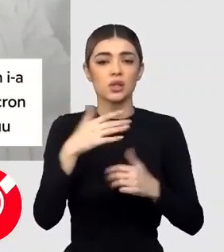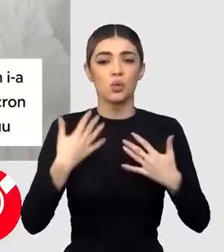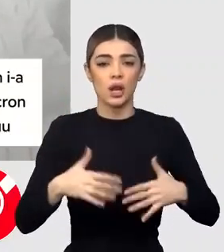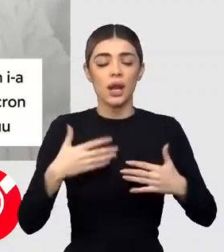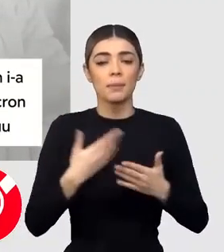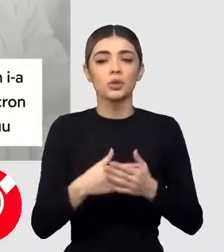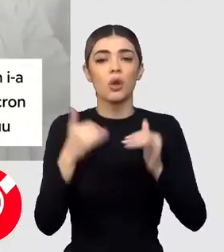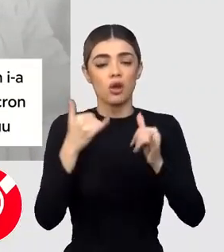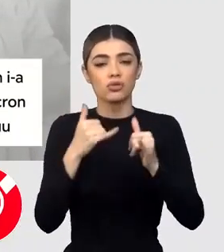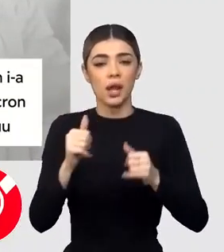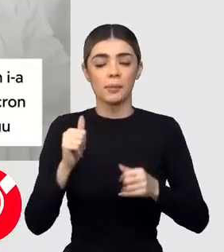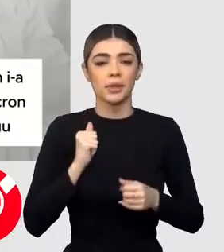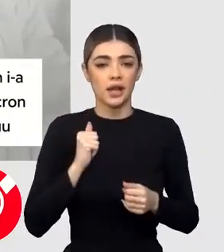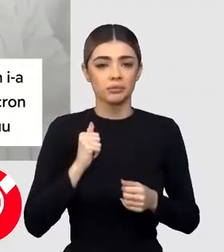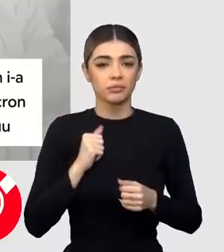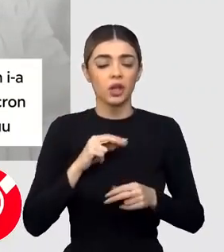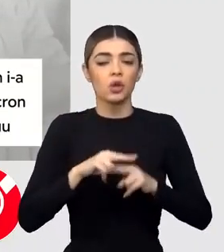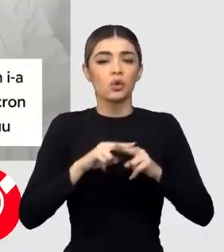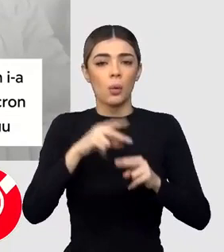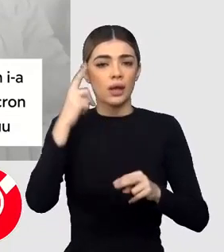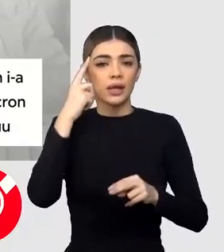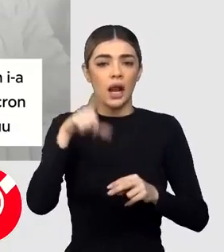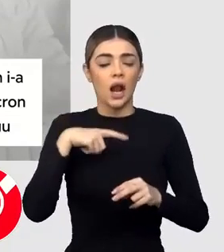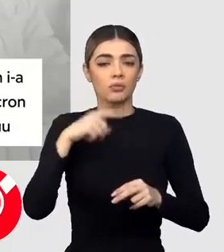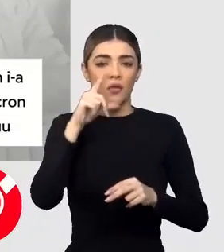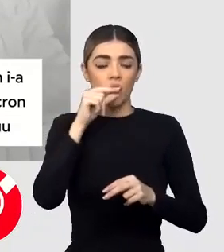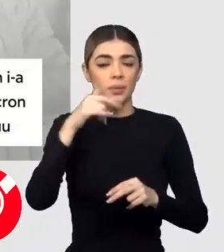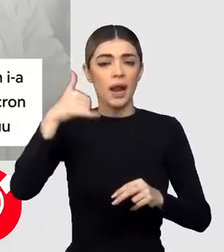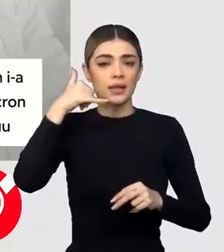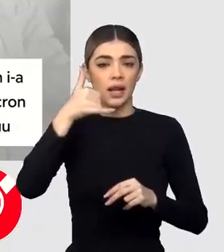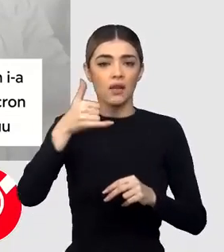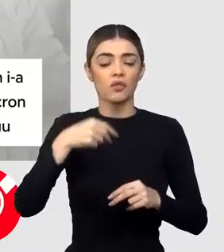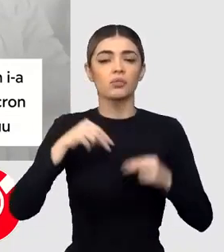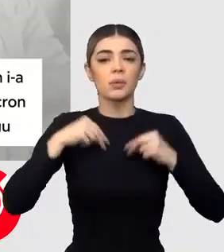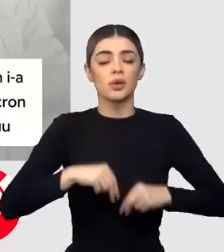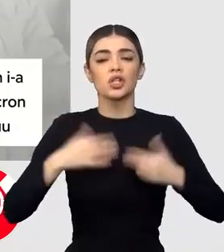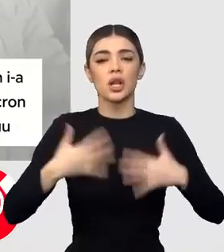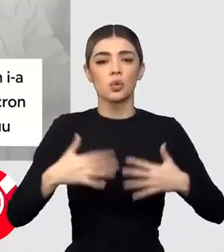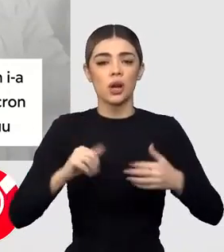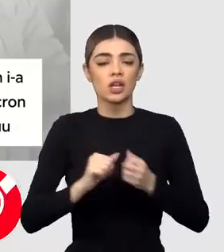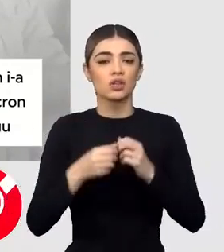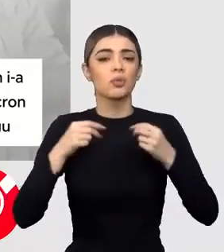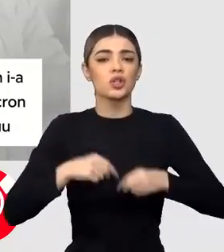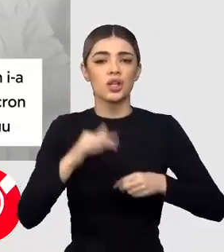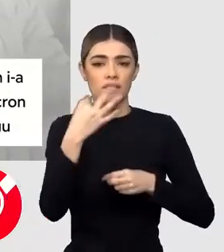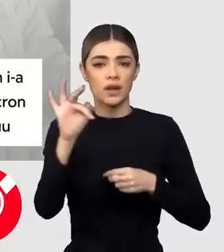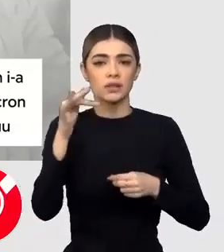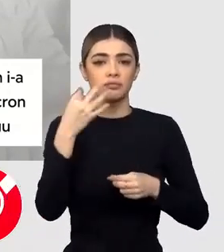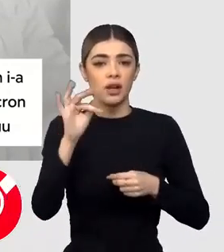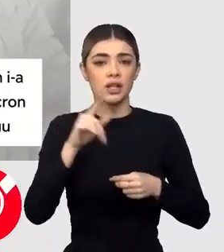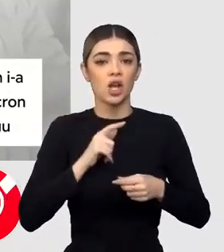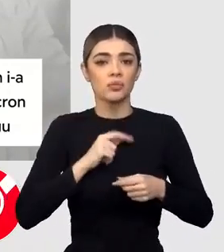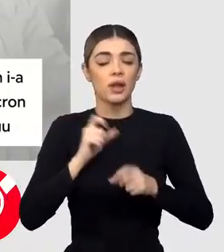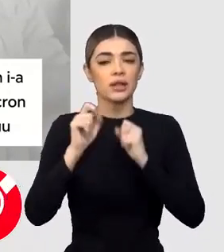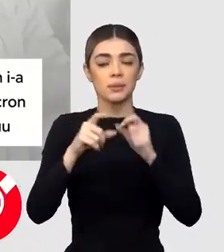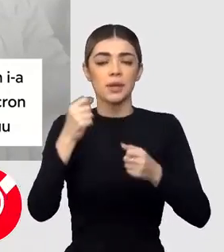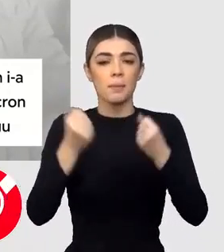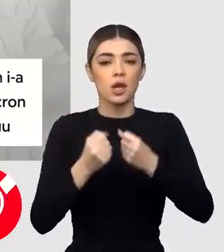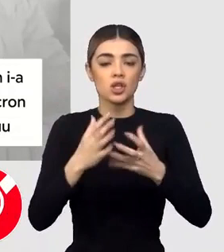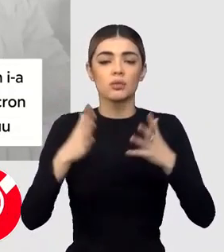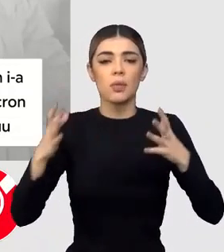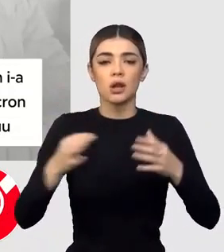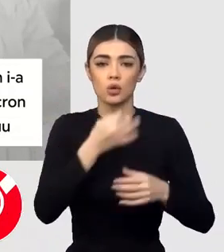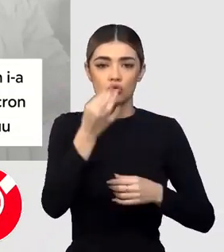trimise în Ucraina pentru ajuta militarii. Conform unei convorbiri telefonice dintre Zelenski și Macron, Franța urmează să livreze